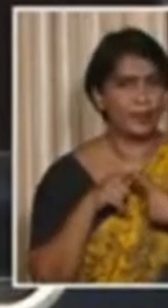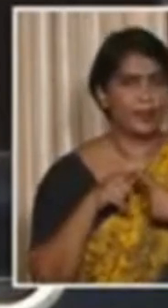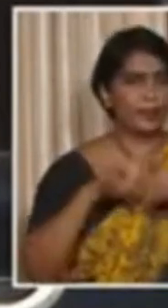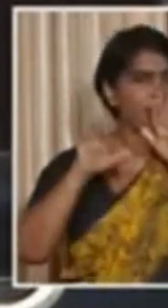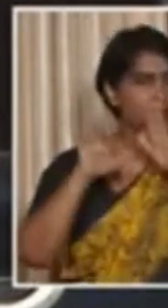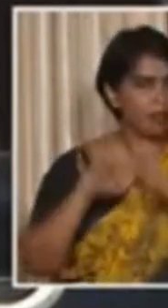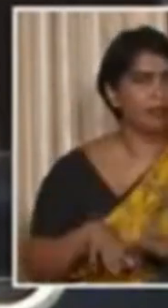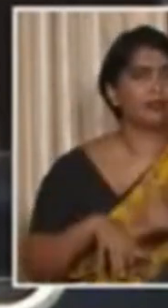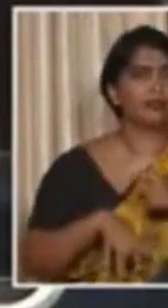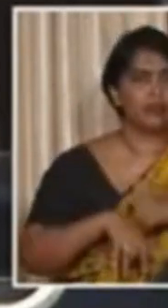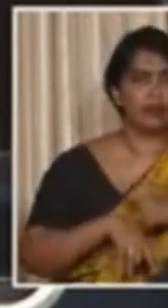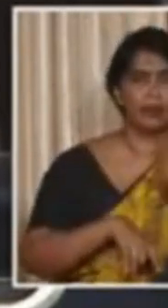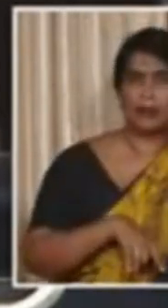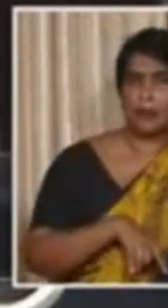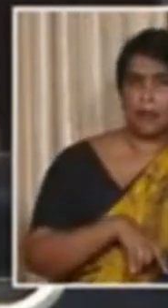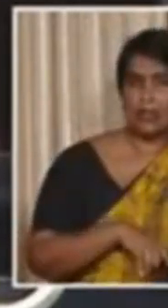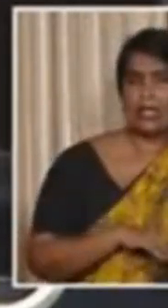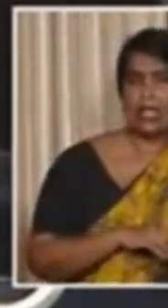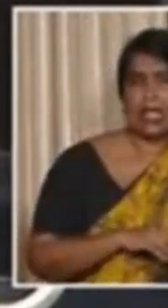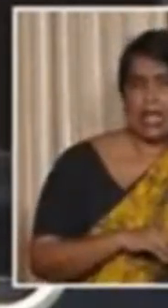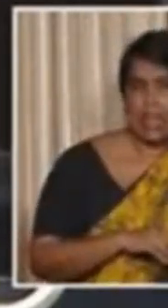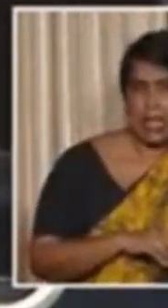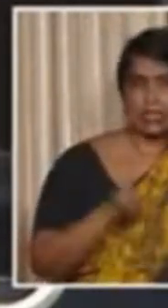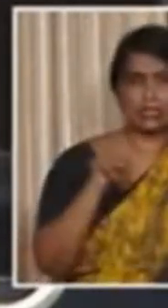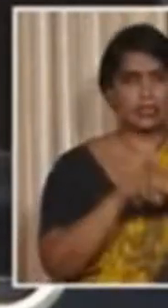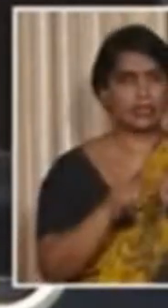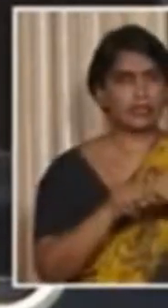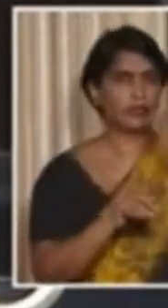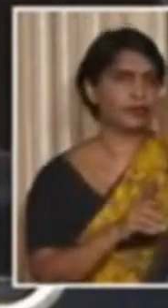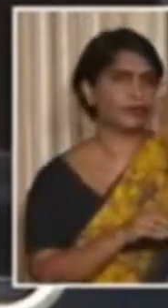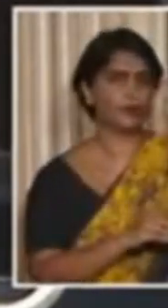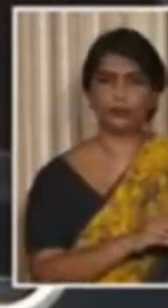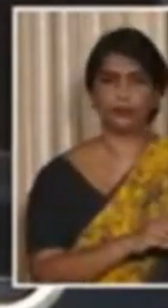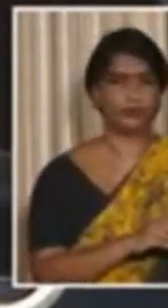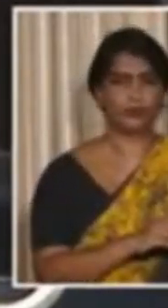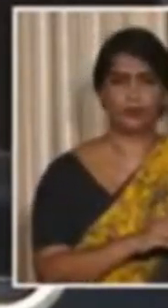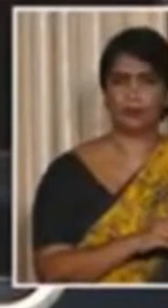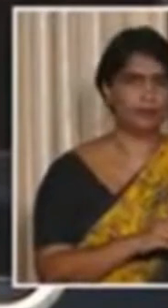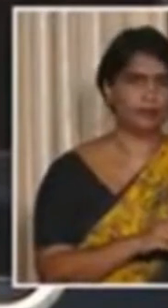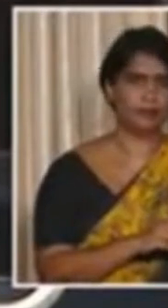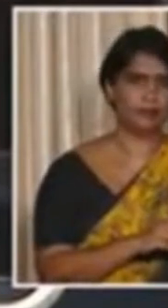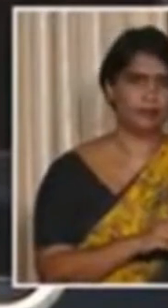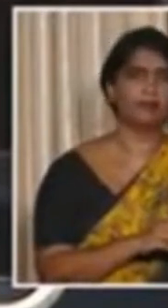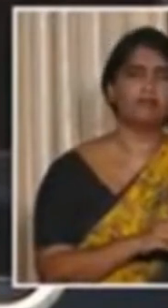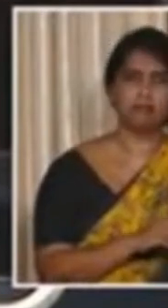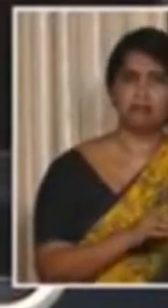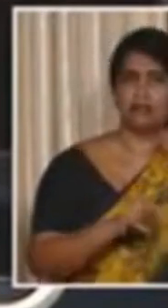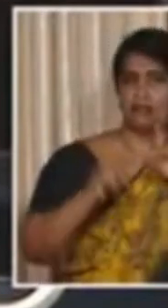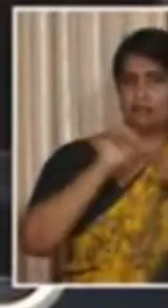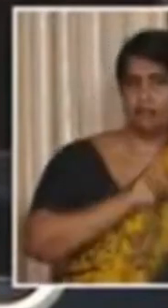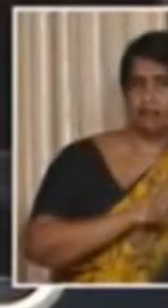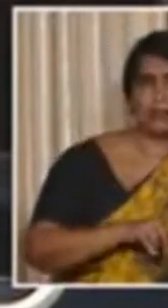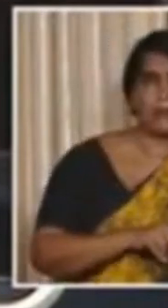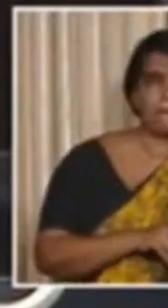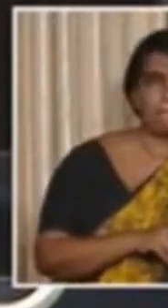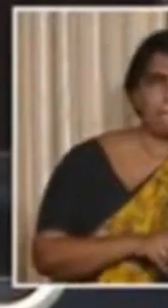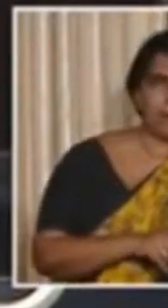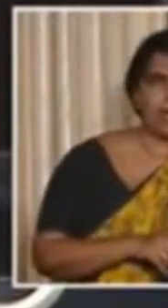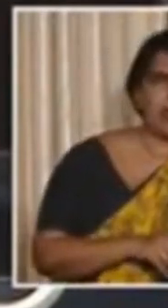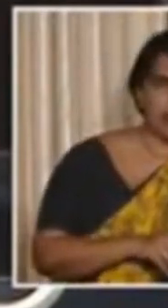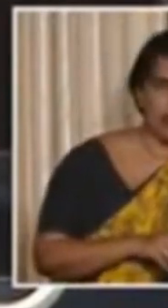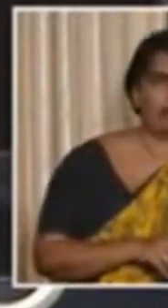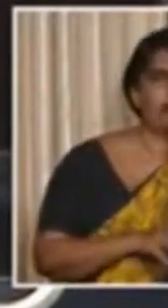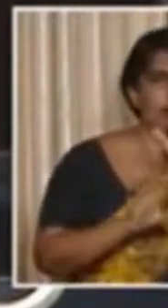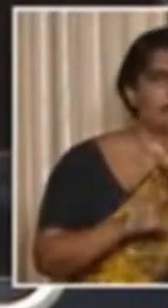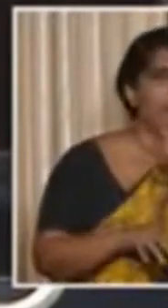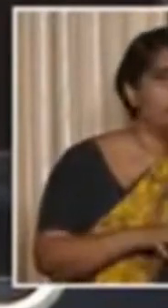கொண்டிருக்கிறார். அவர் 13 தரமாட்டேன் என்று சொல்லுகிறார். அவரும் இந்த அரசியல் சாண சாசனத்தை மீறுகிறார். தயவு செய்து